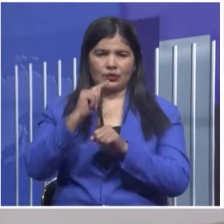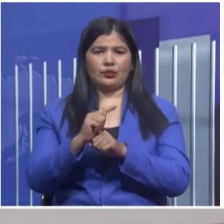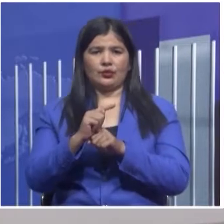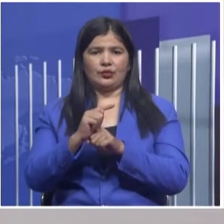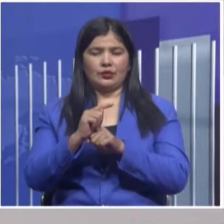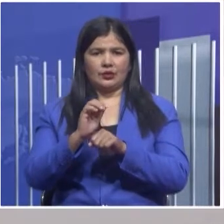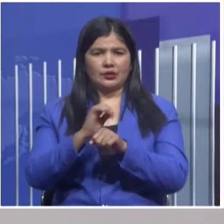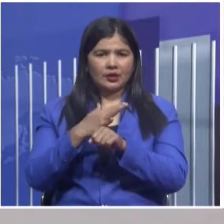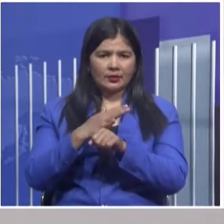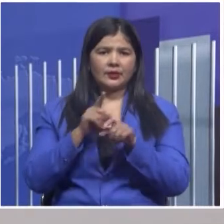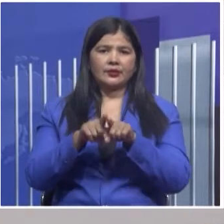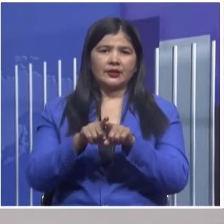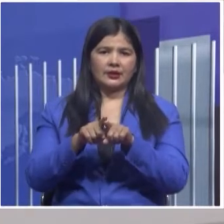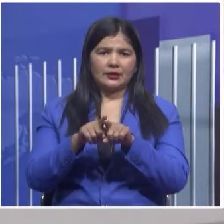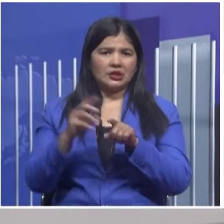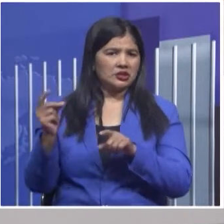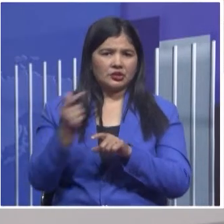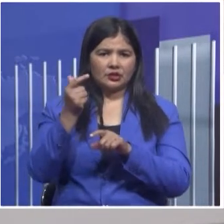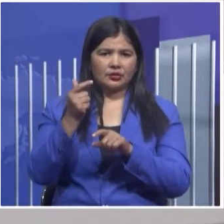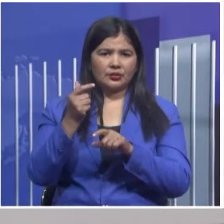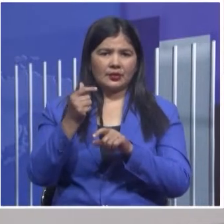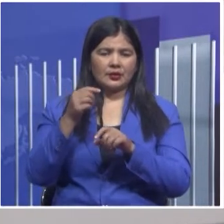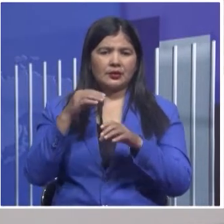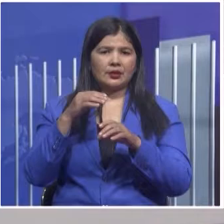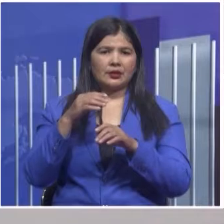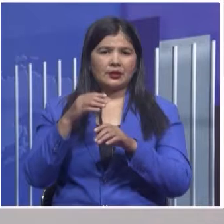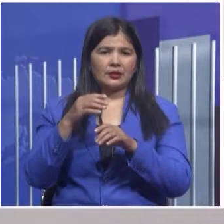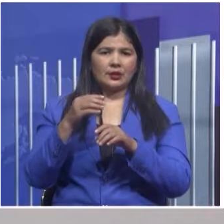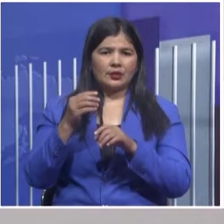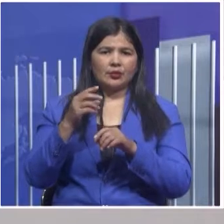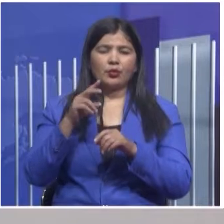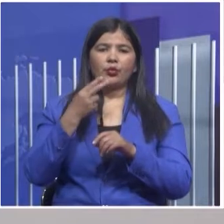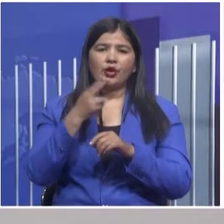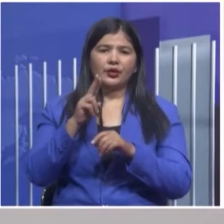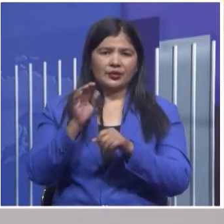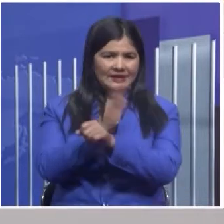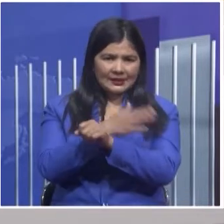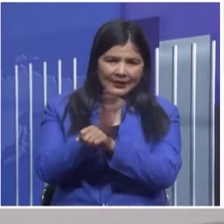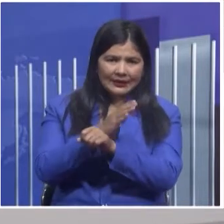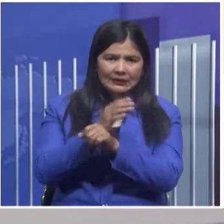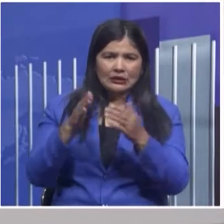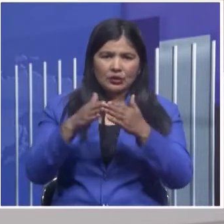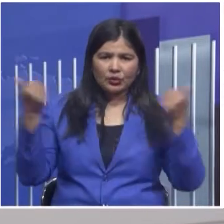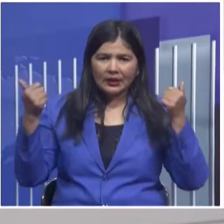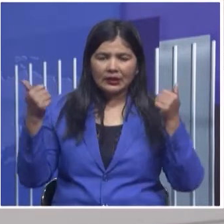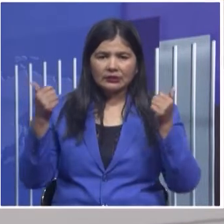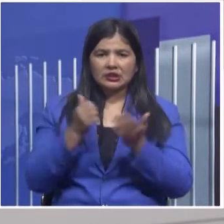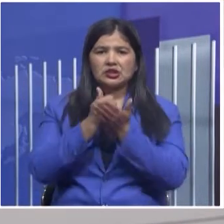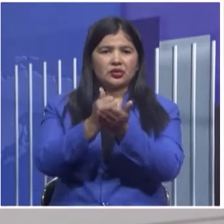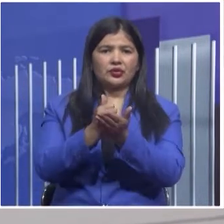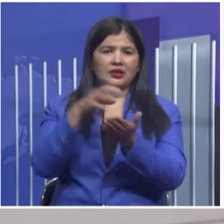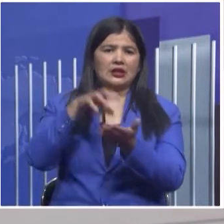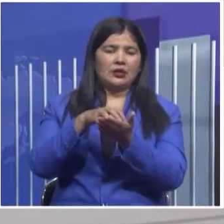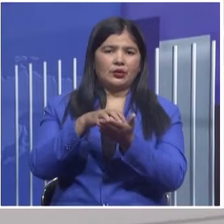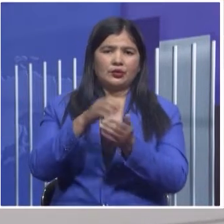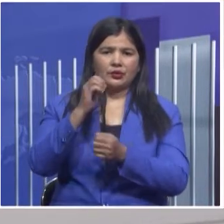पनि त्यति सहज रूपमा वितरण भइरहेको अवस्था छैन। सिमानाकाहरूमा खुल्लमखुल्ला रूपमा हेल्थ डेस्क छैन, चाहिँ बिना चेकजाँच